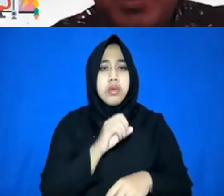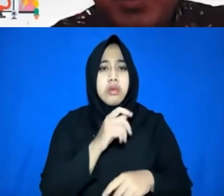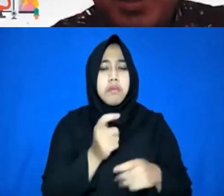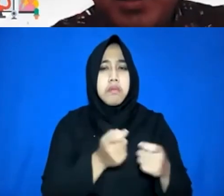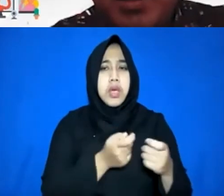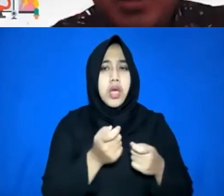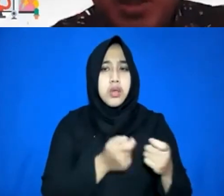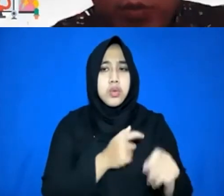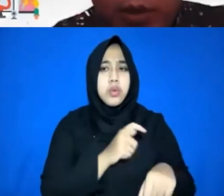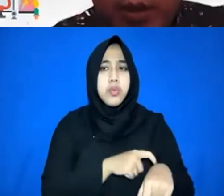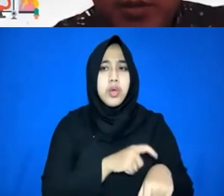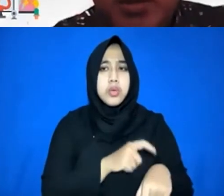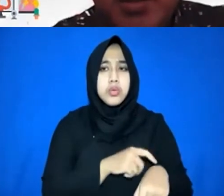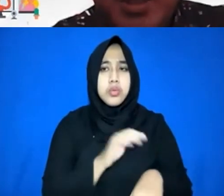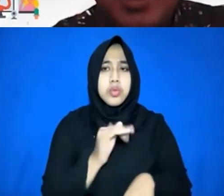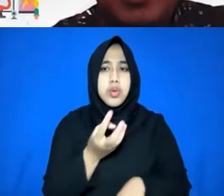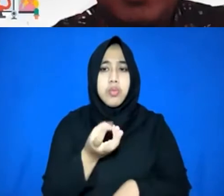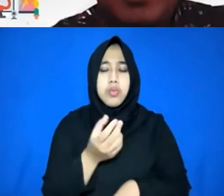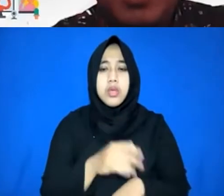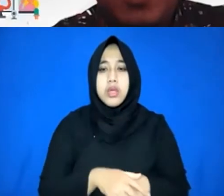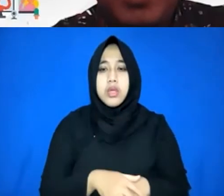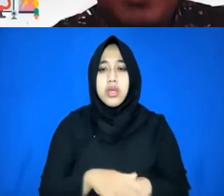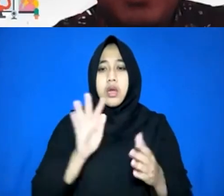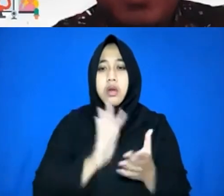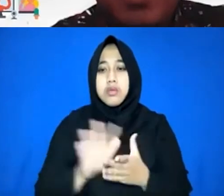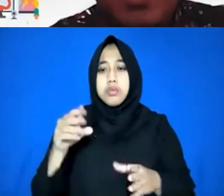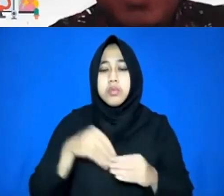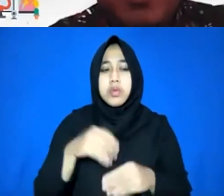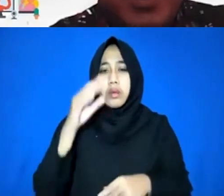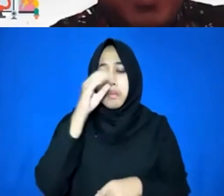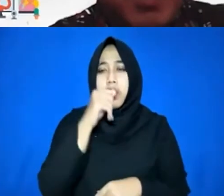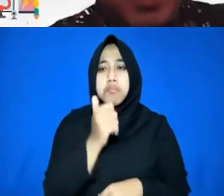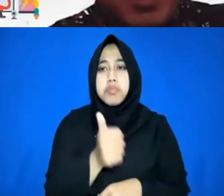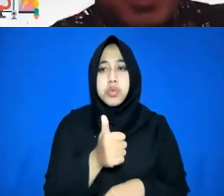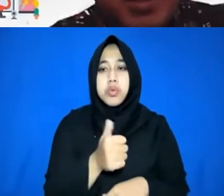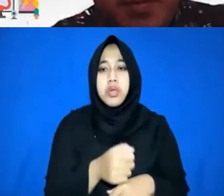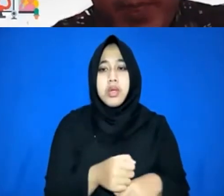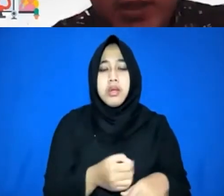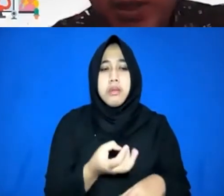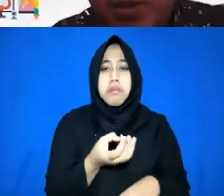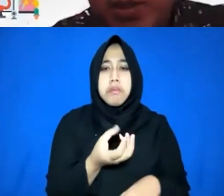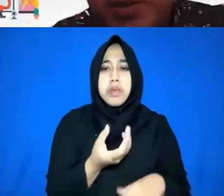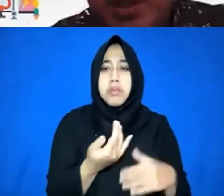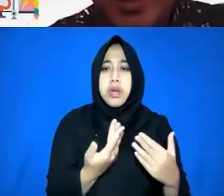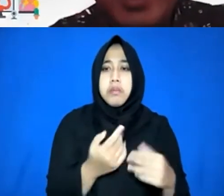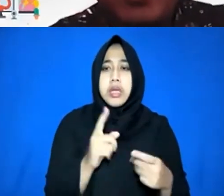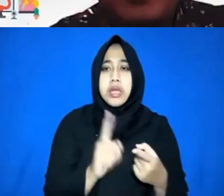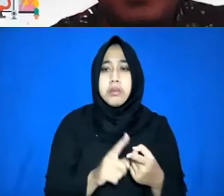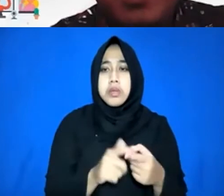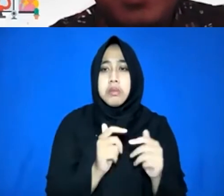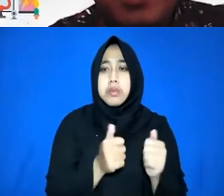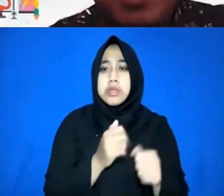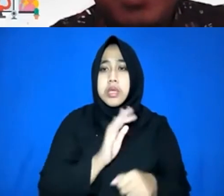yang memang tidak mudah. Dengan terjun itu kita tahu betul minimal gini, sama teman-teman bisa nggak saya